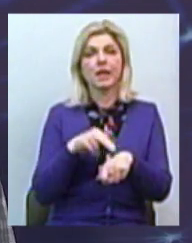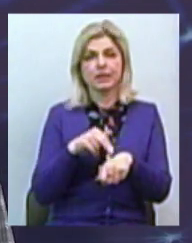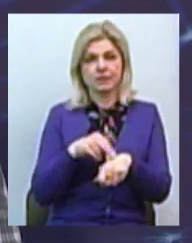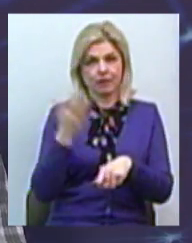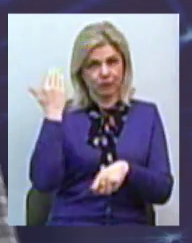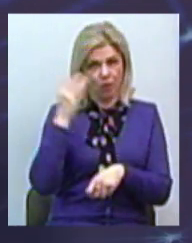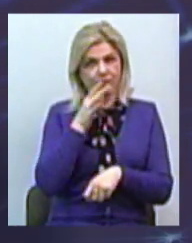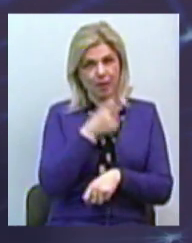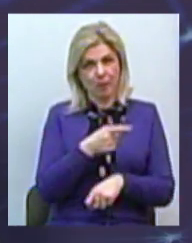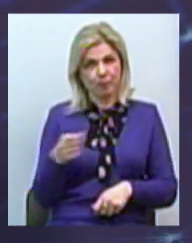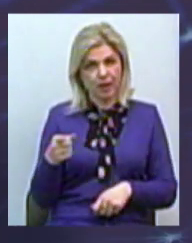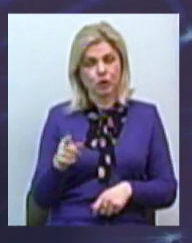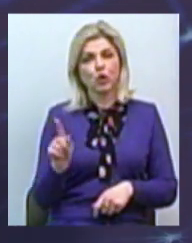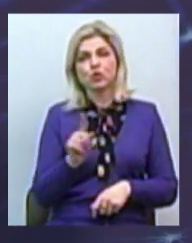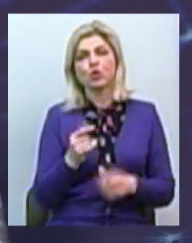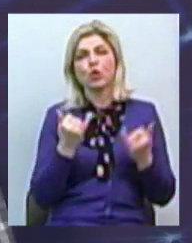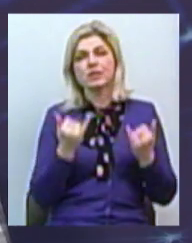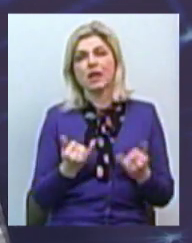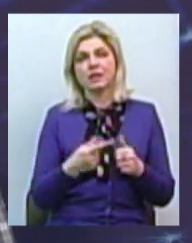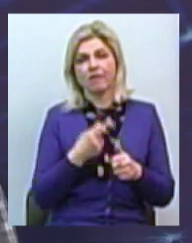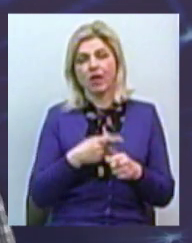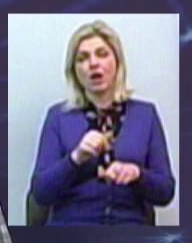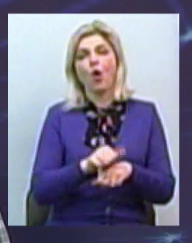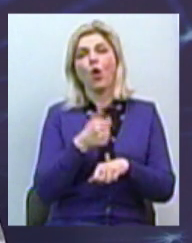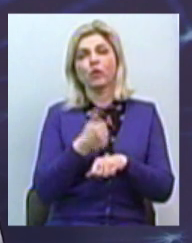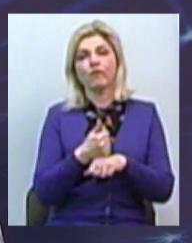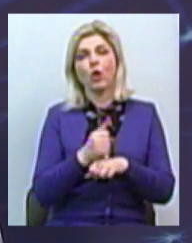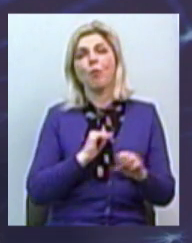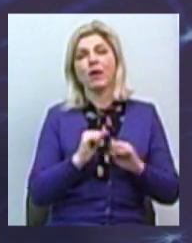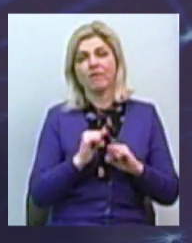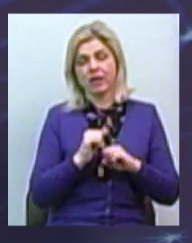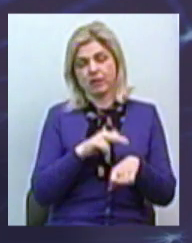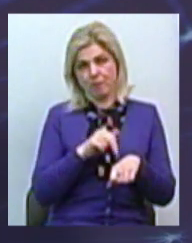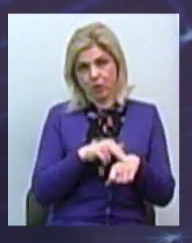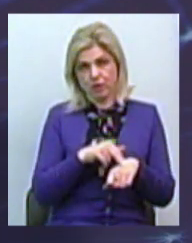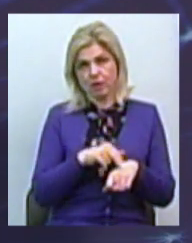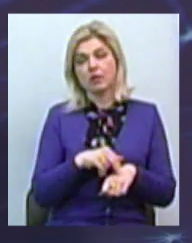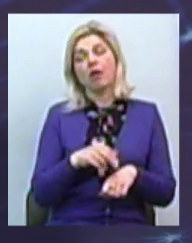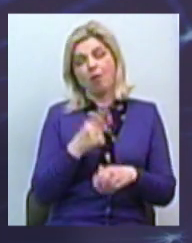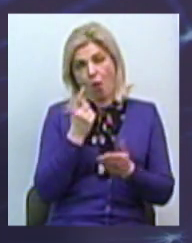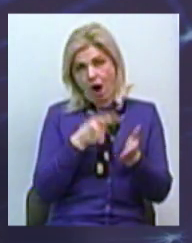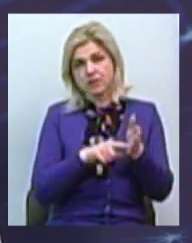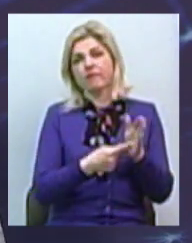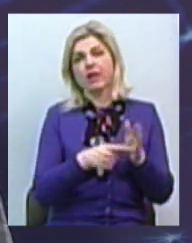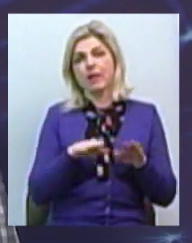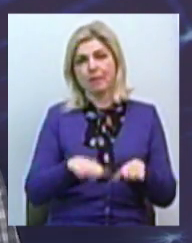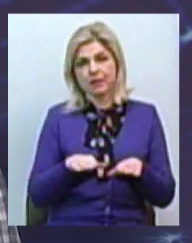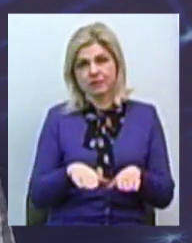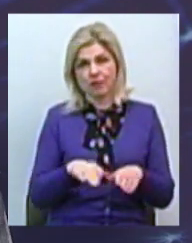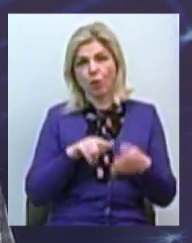було, ну, те, що зараз називається Головне управління Нацполіції. Тобто саме правоохоронці вказували правоохоронці, місця? Правоохоронці, так. Інші камери, ті,